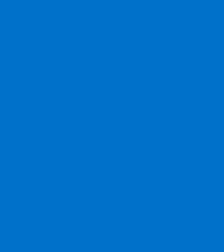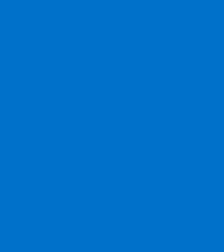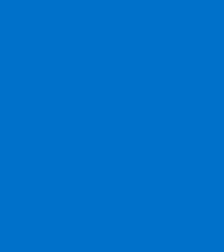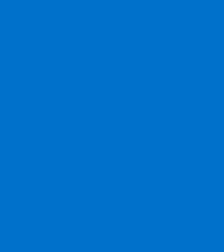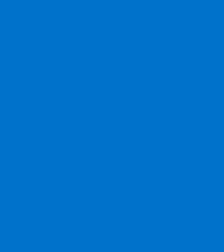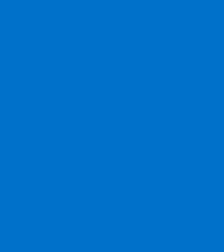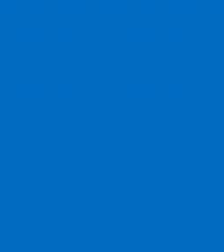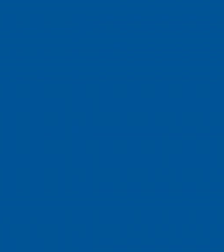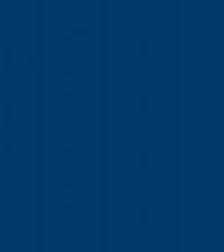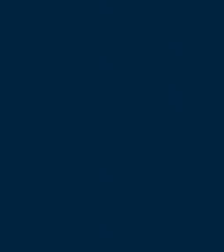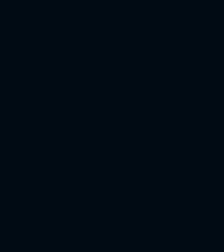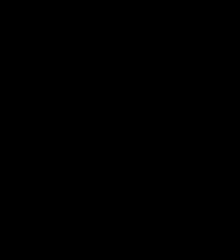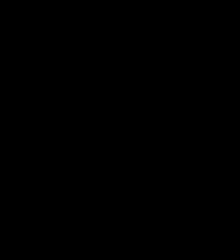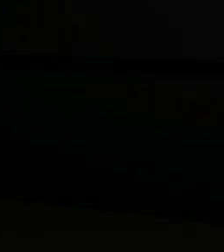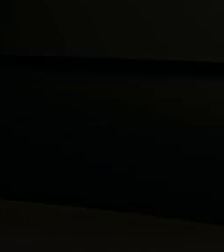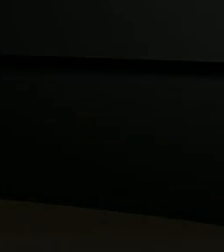Dziękujemy.